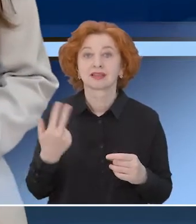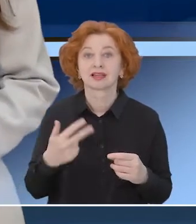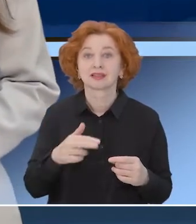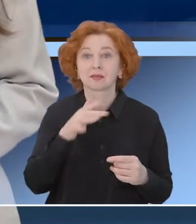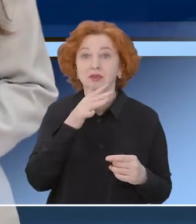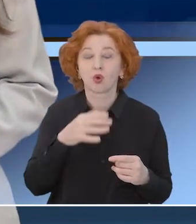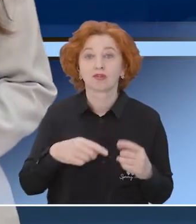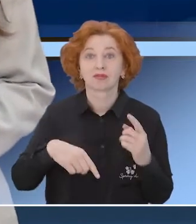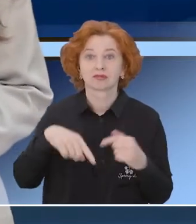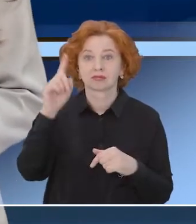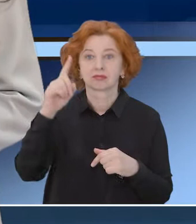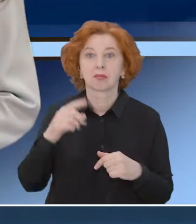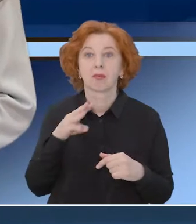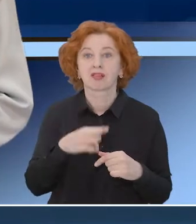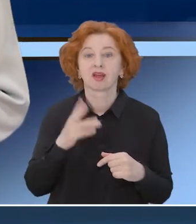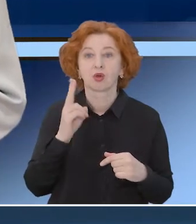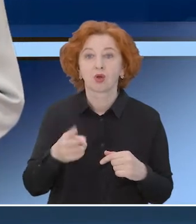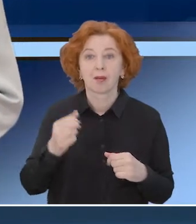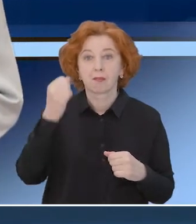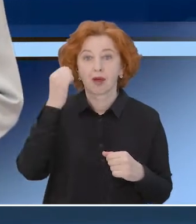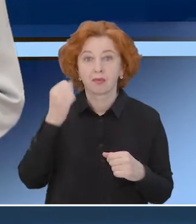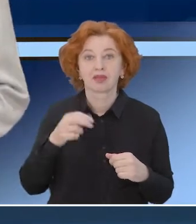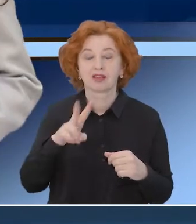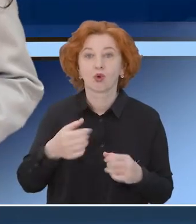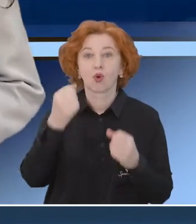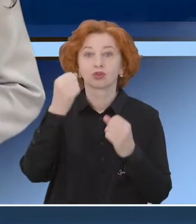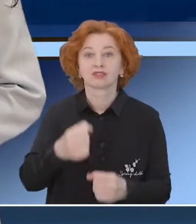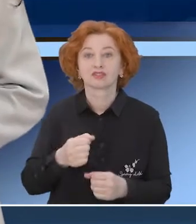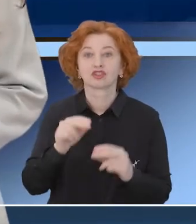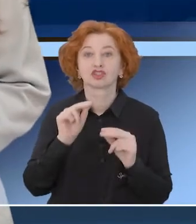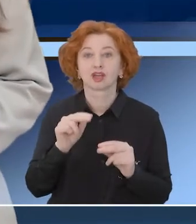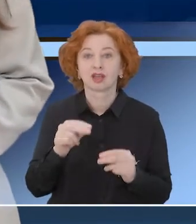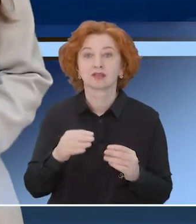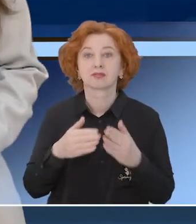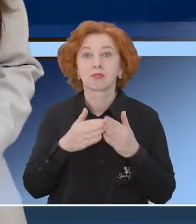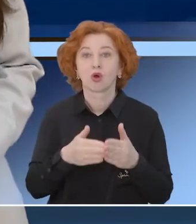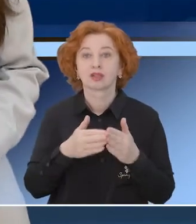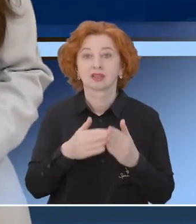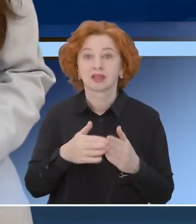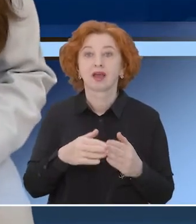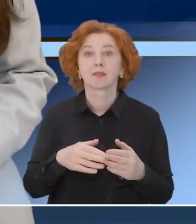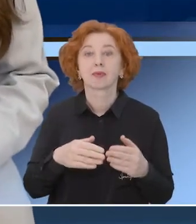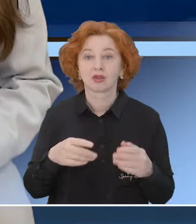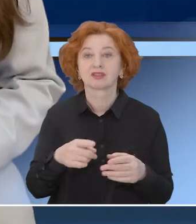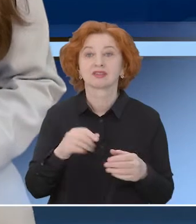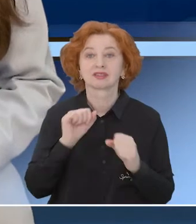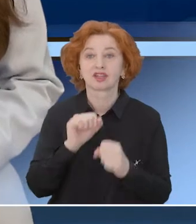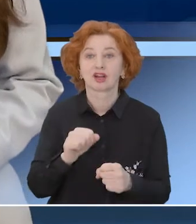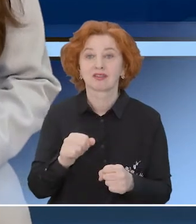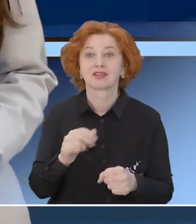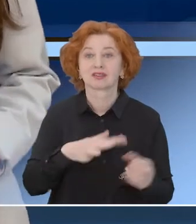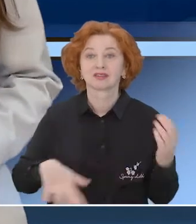почти 30-метровый памятник возле поселка Матвеев-Курган. Его установили в честь морских пехотинцев, защищавших Донскую